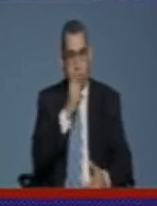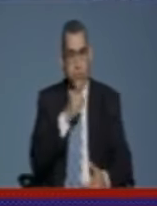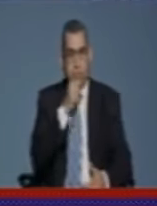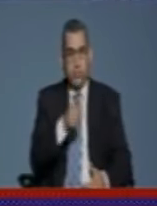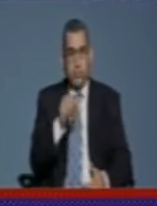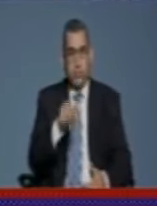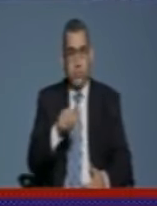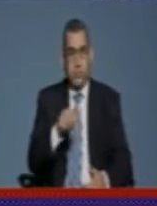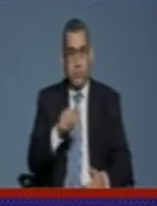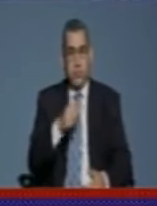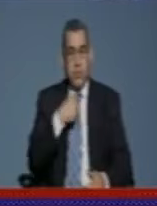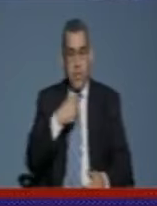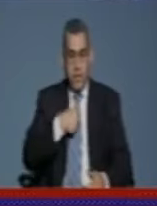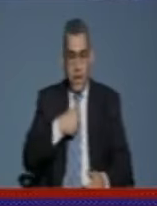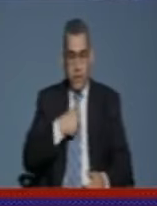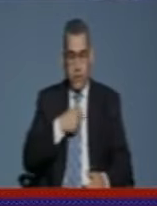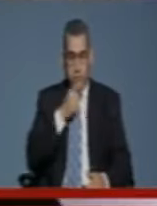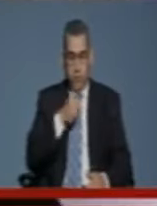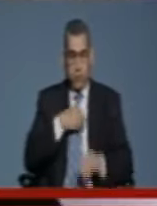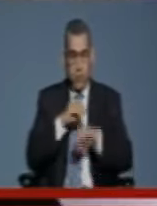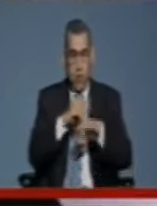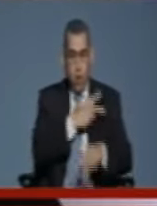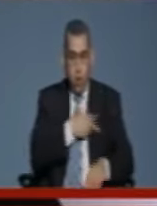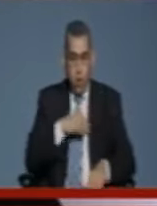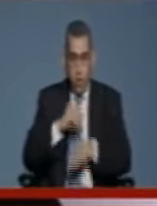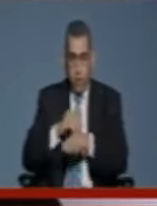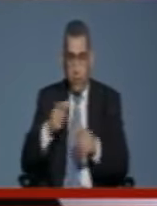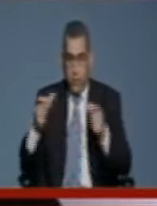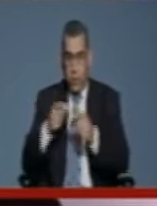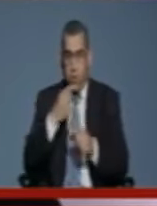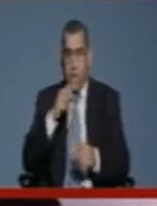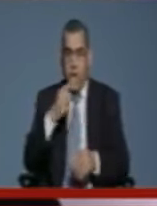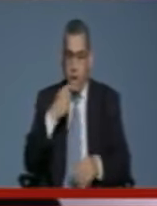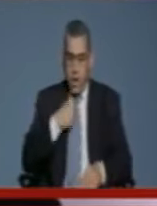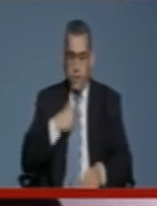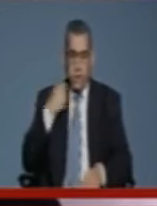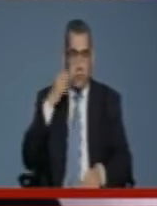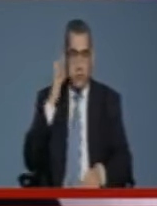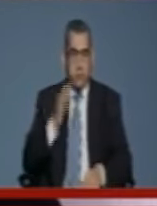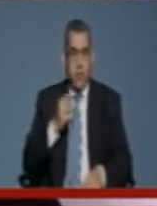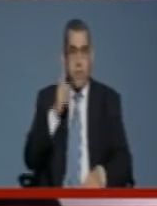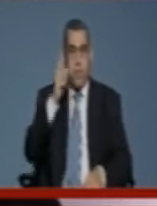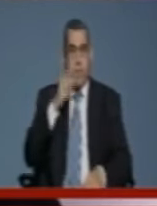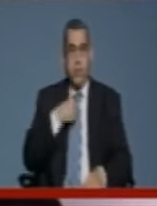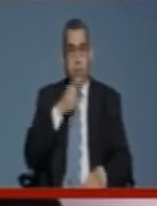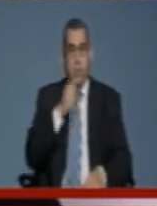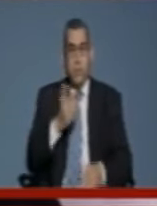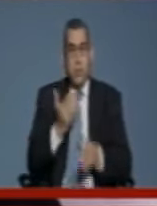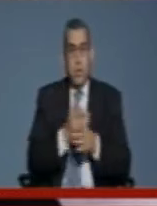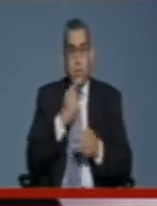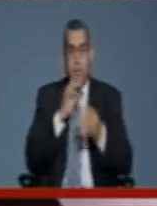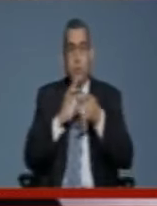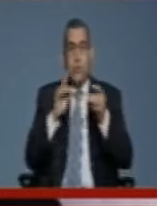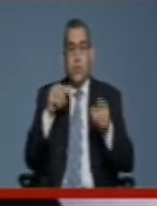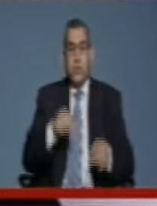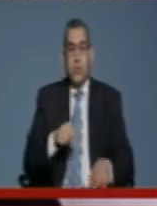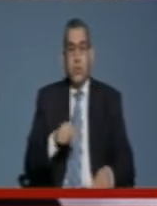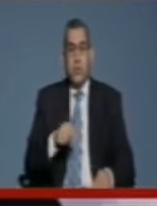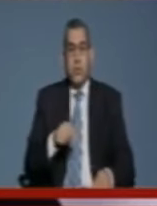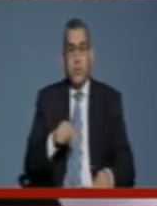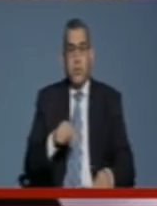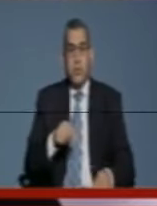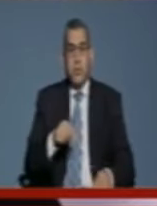لنفسي قبل ما اقوله للحكومه وقبل ما اقوله لوزاره الداخليه. بس كمان انا عايز اقول لكم اللي احنا بنتكلم عليهم دول مواطنين